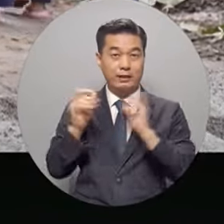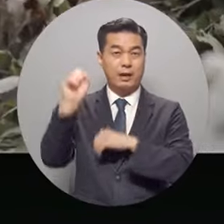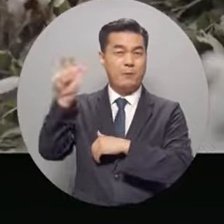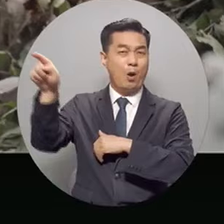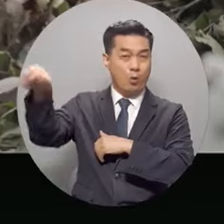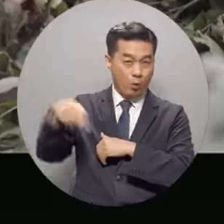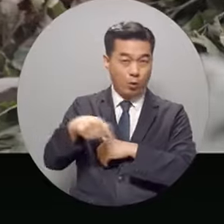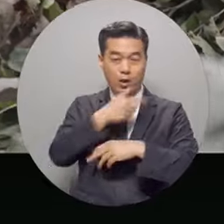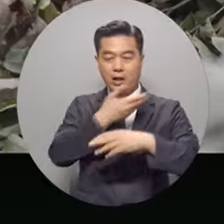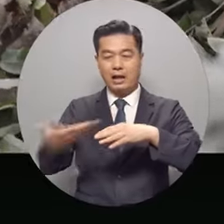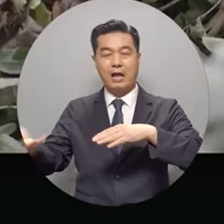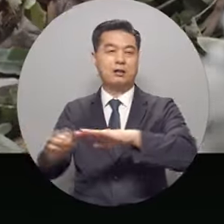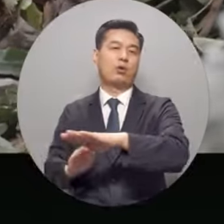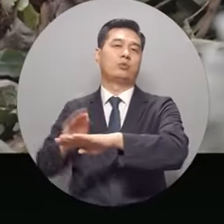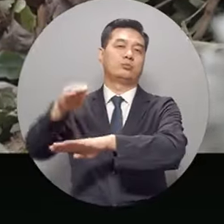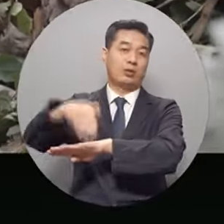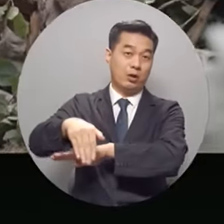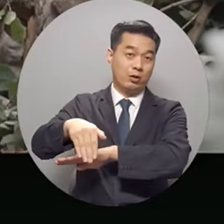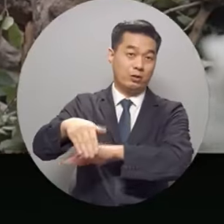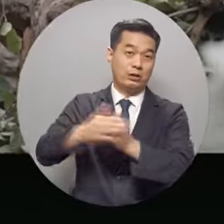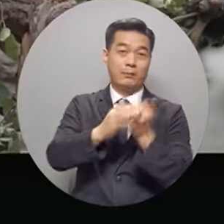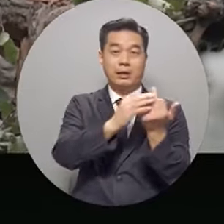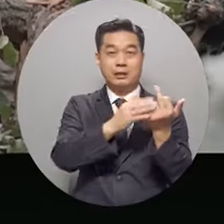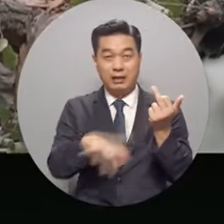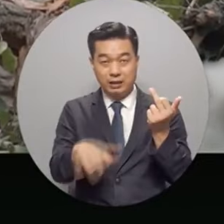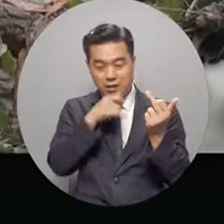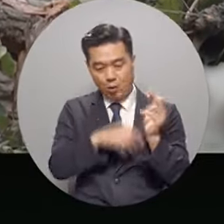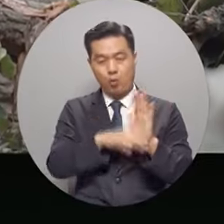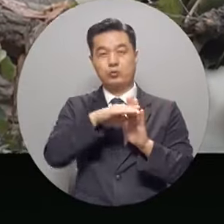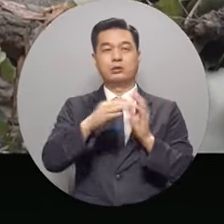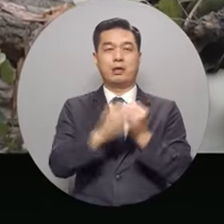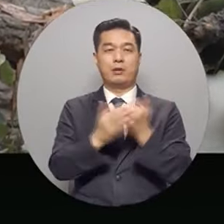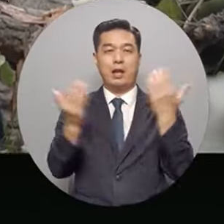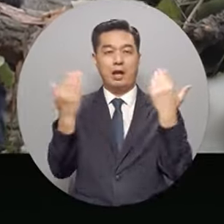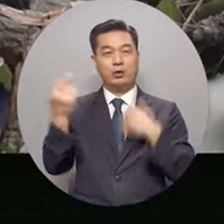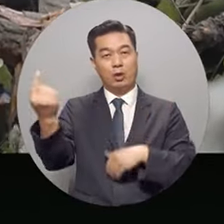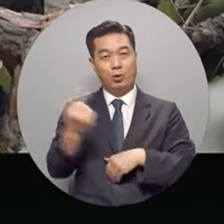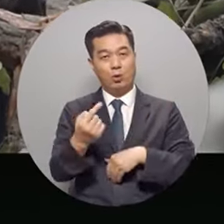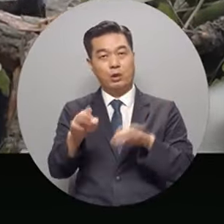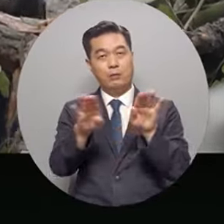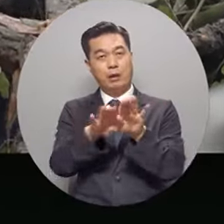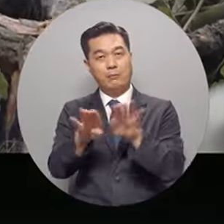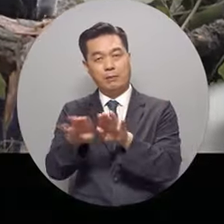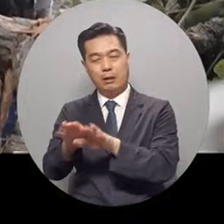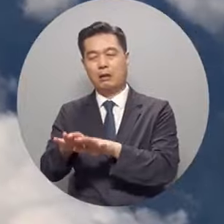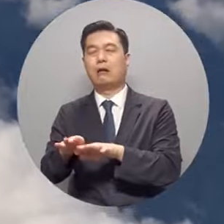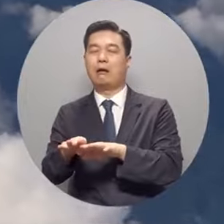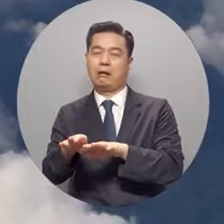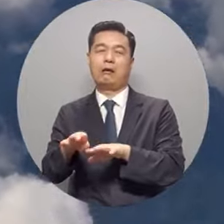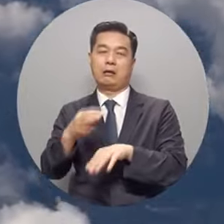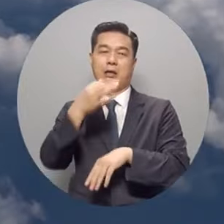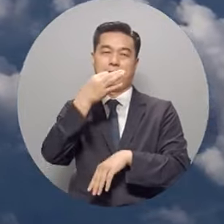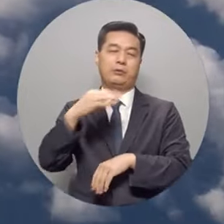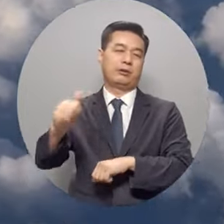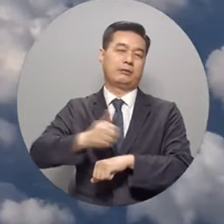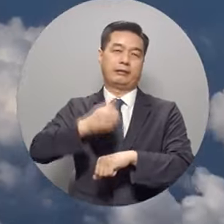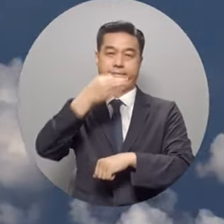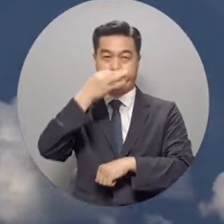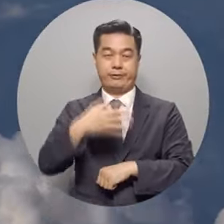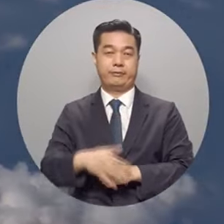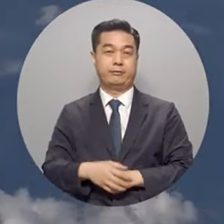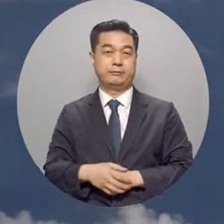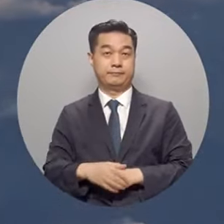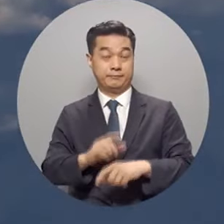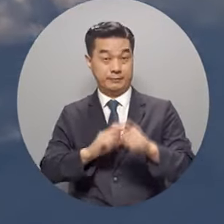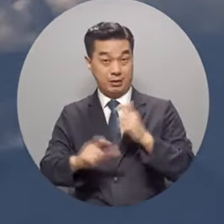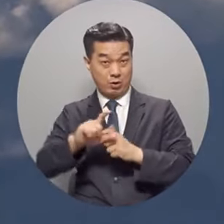가테러 따라바다 오는 우서 바디 포이로리 아바 서동대 아서 갈수록 강도를 더해가는